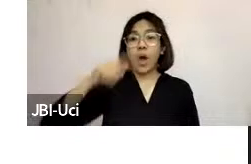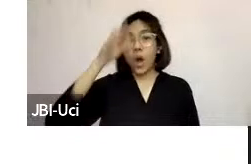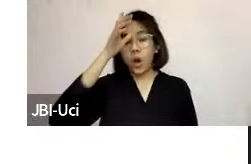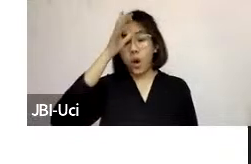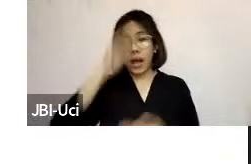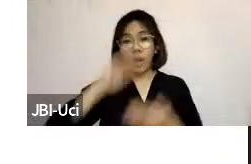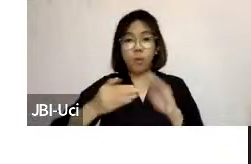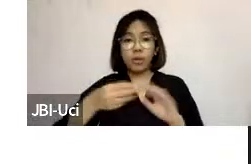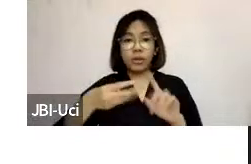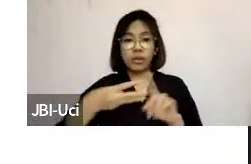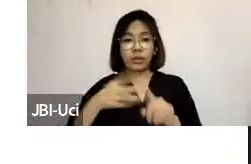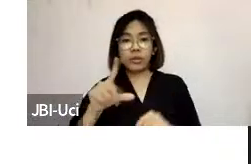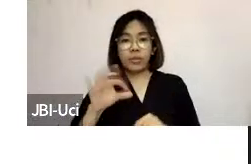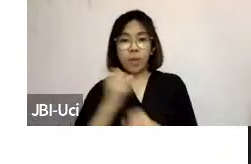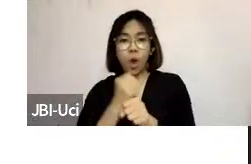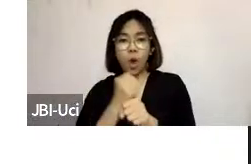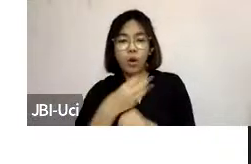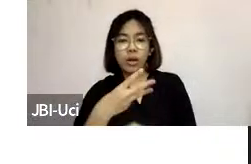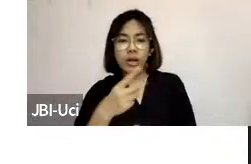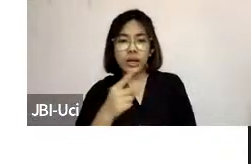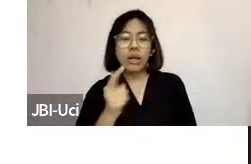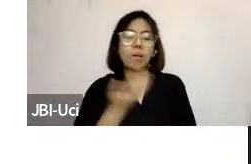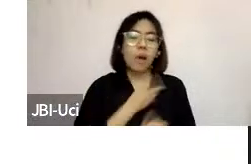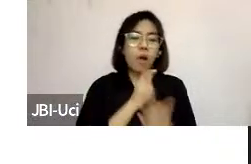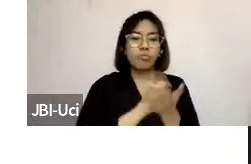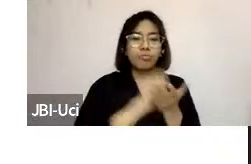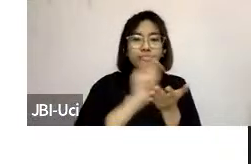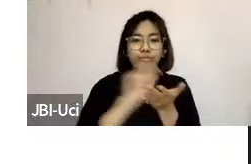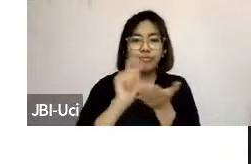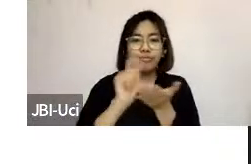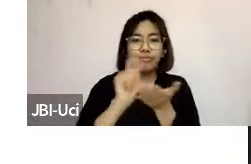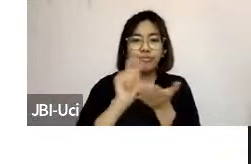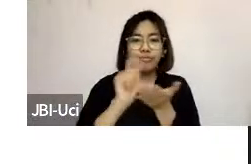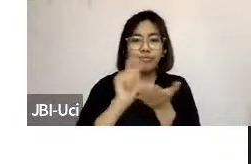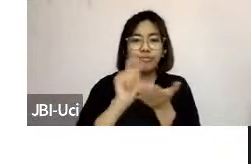masih khawatir dengan undang-undang Iya